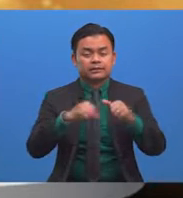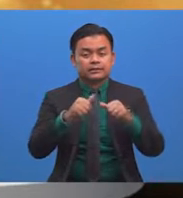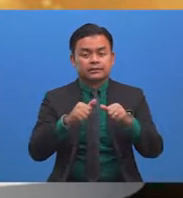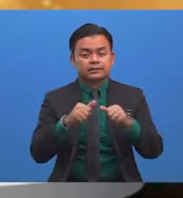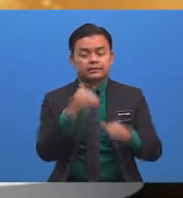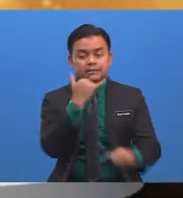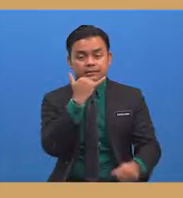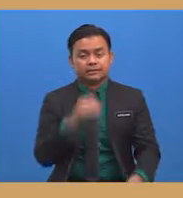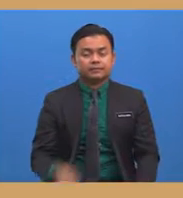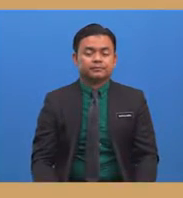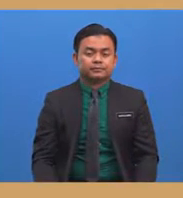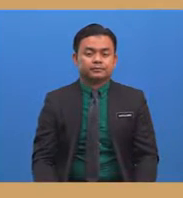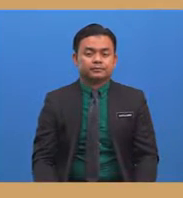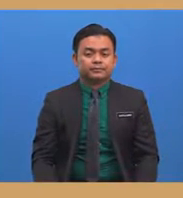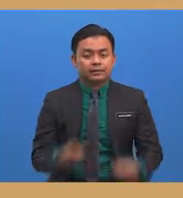sebenar adalah